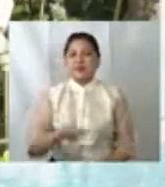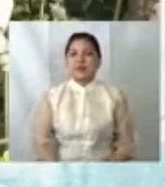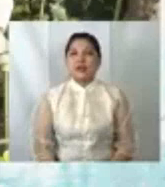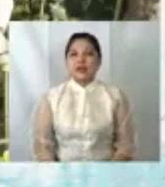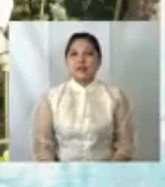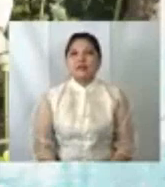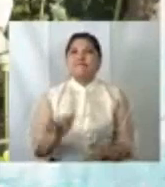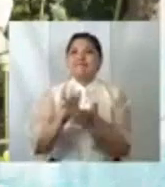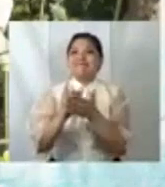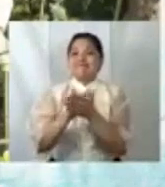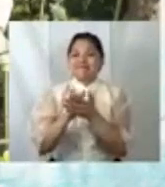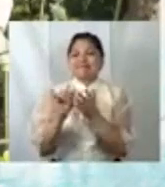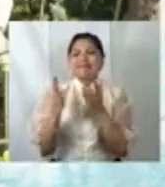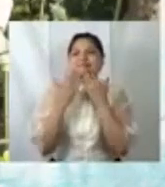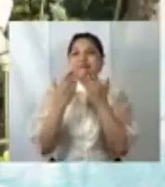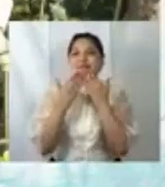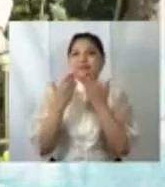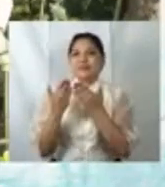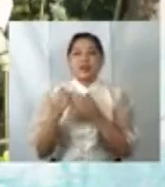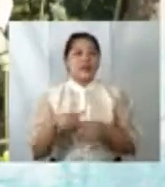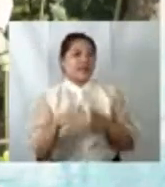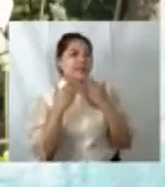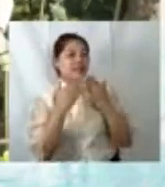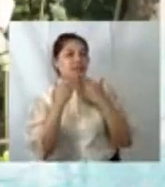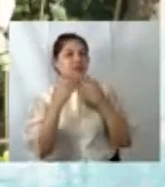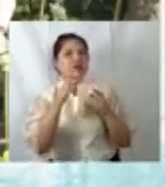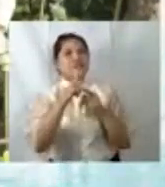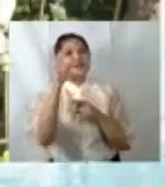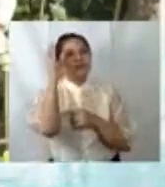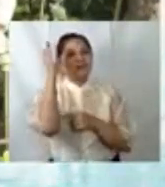po. Maraming salamat po, Professor Chua.